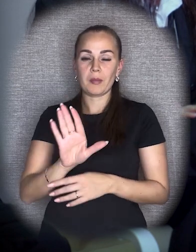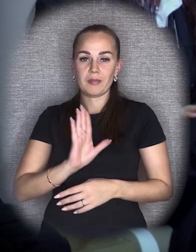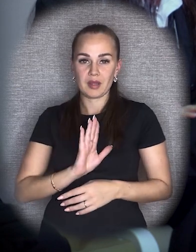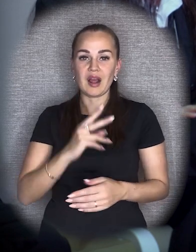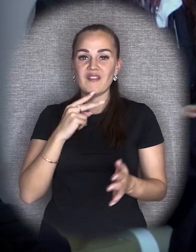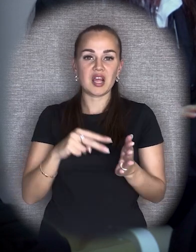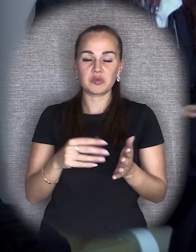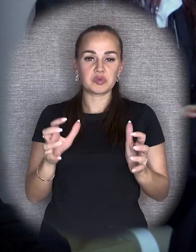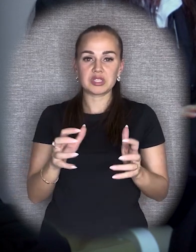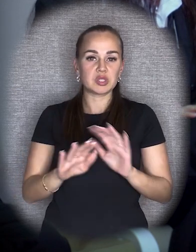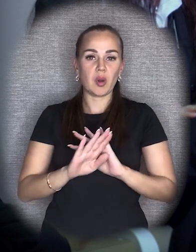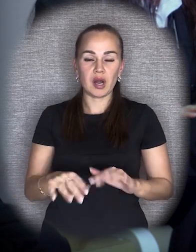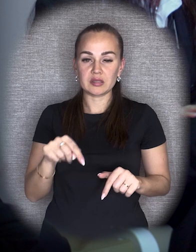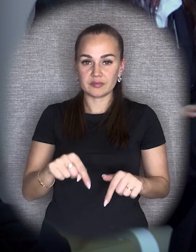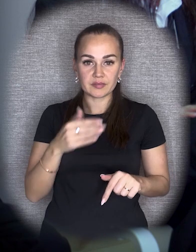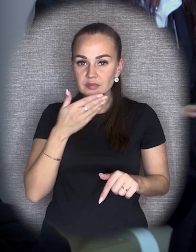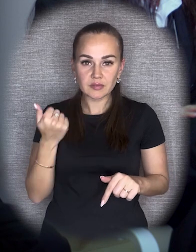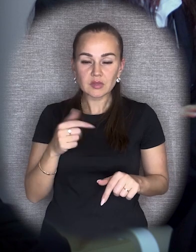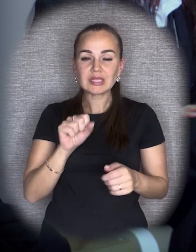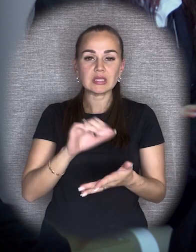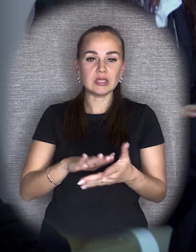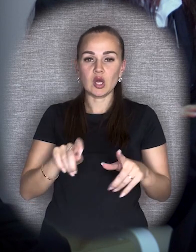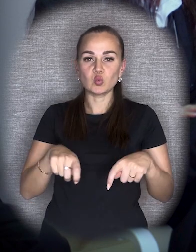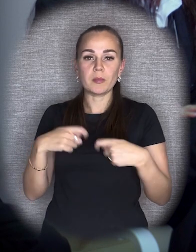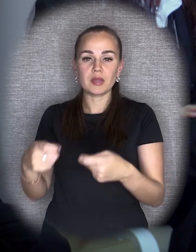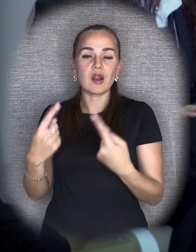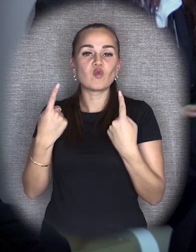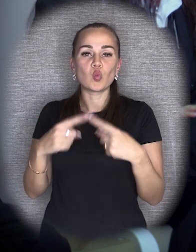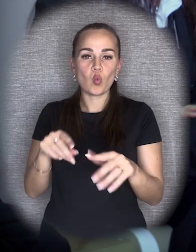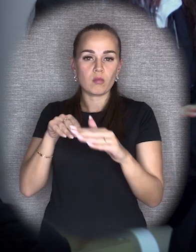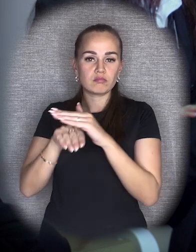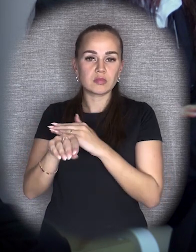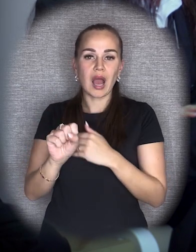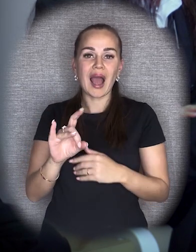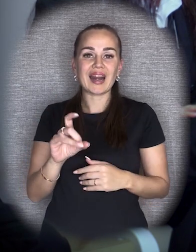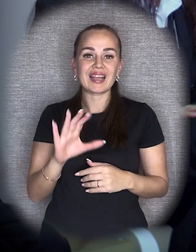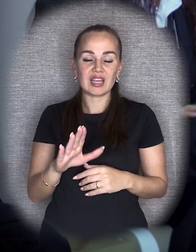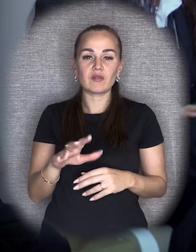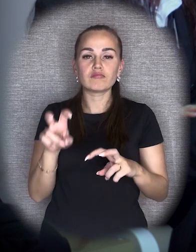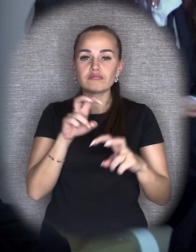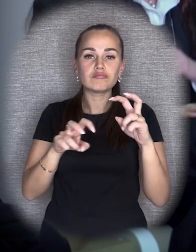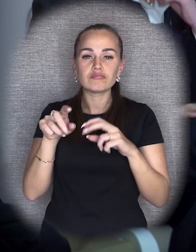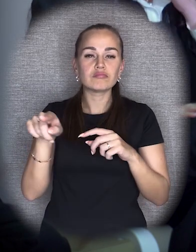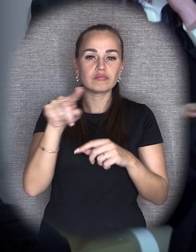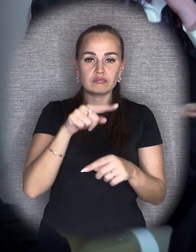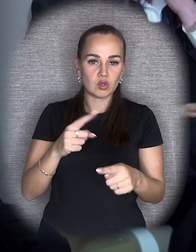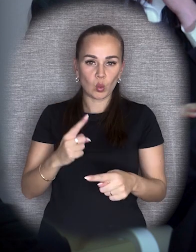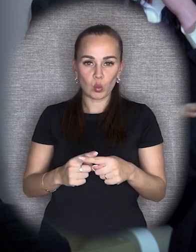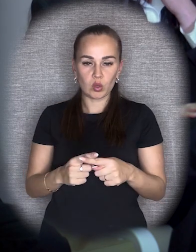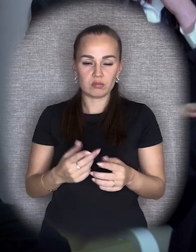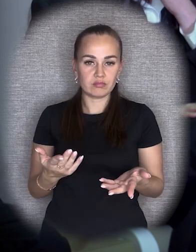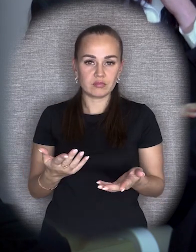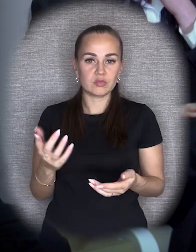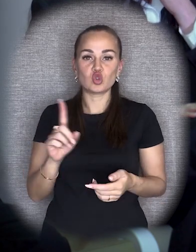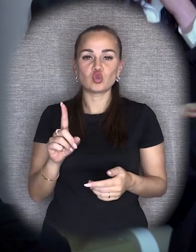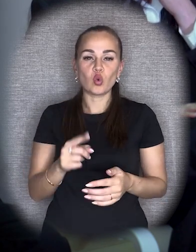не сохранилось, ее нет. Ее сразу же передали в какой-то другой архив. То есть найти ее сейчас здесь невозможно. Если что-то